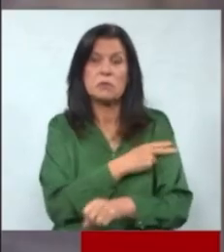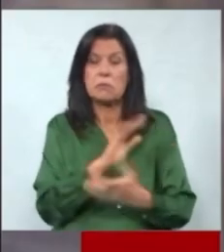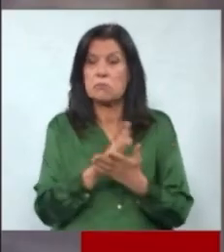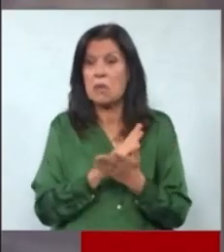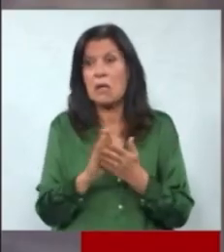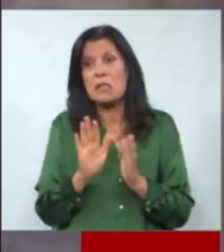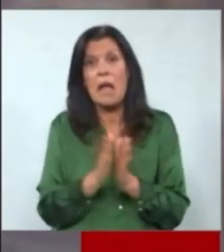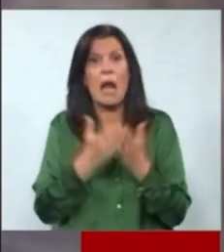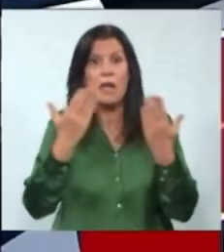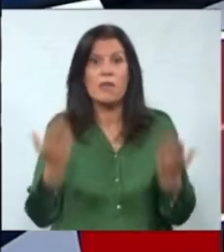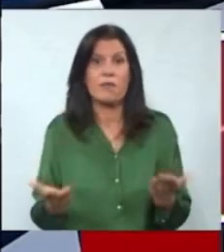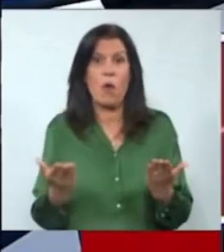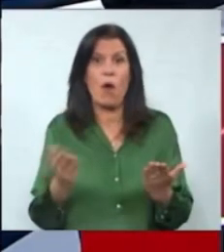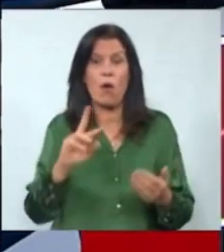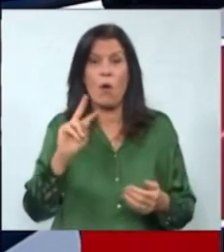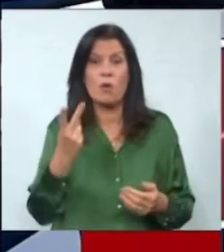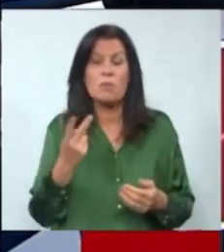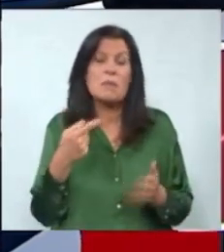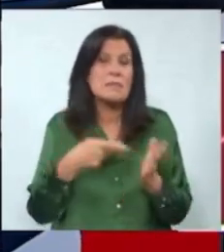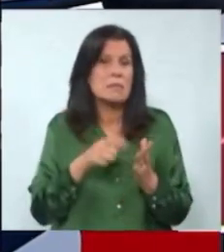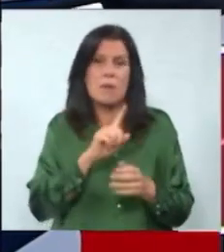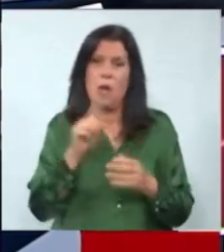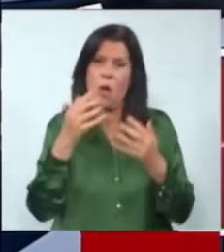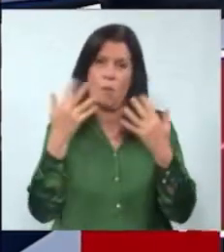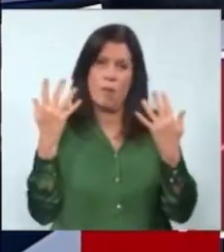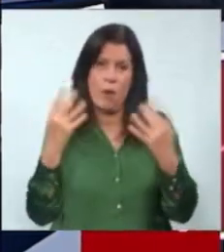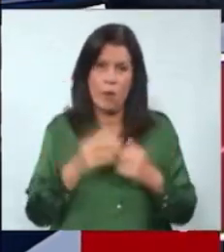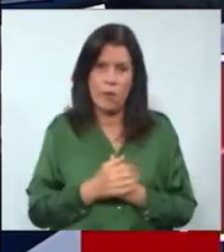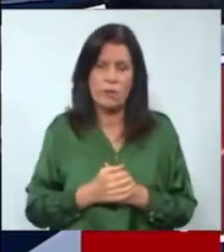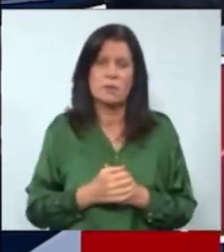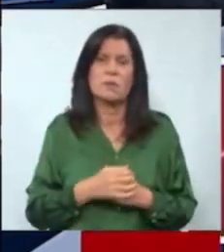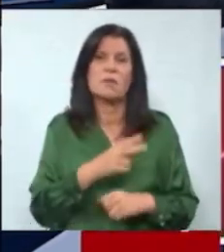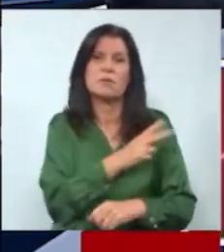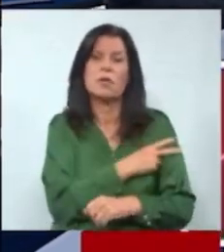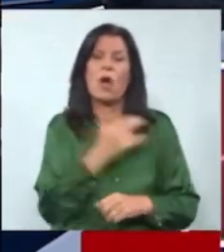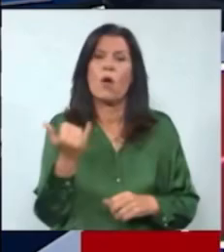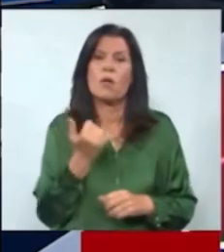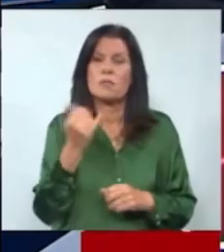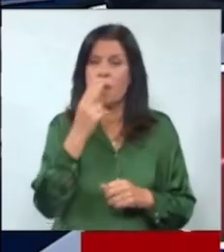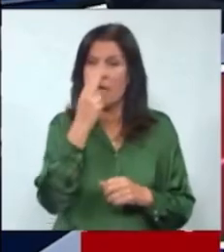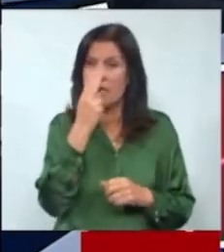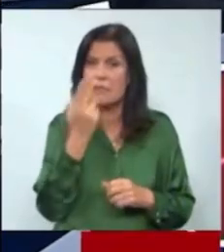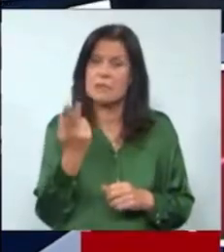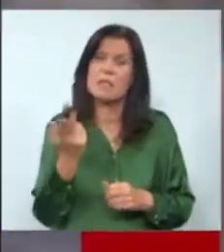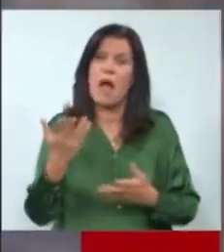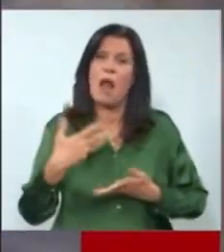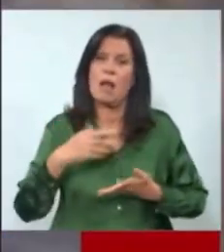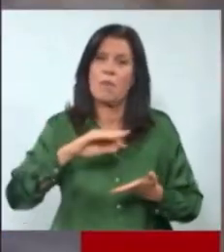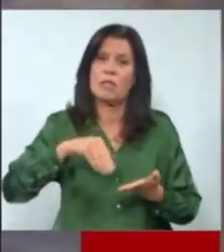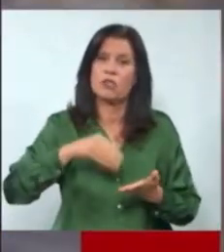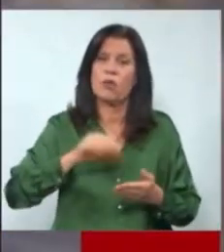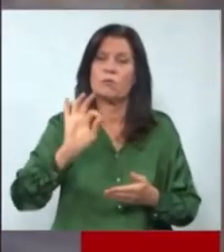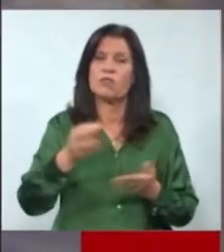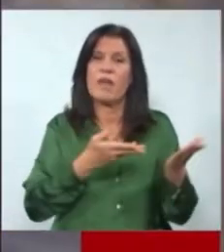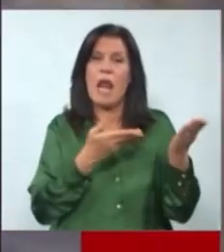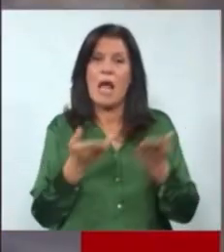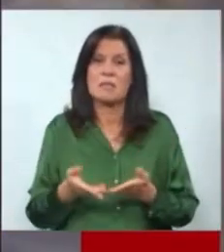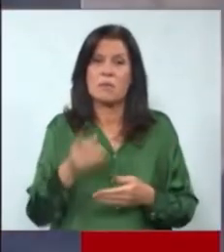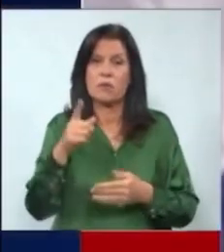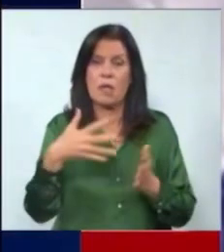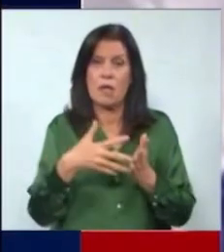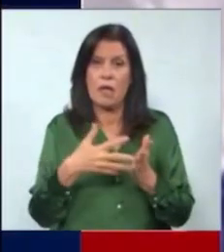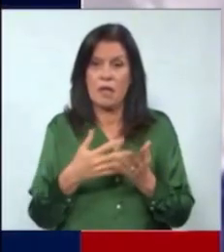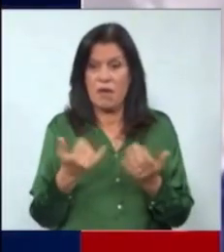ברורה. כל אותו זמן מאז הם אומרים במשטרה, ניסינו להשיג אישורים כדי לזמן את השרה לחקירה, וזה הגיע עד למצב של היום, 4 שנים